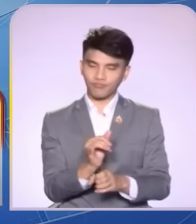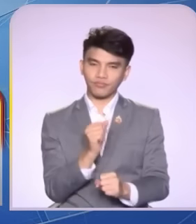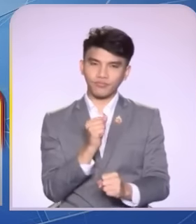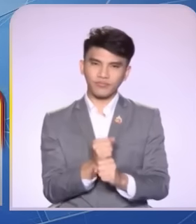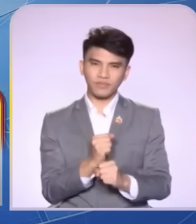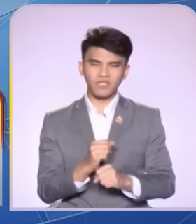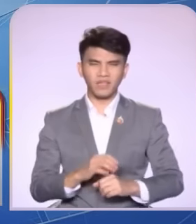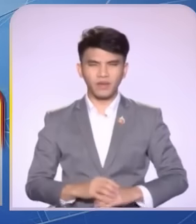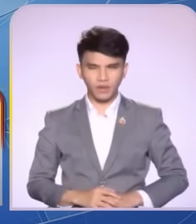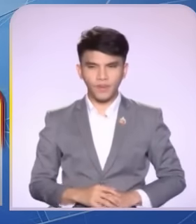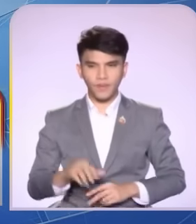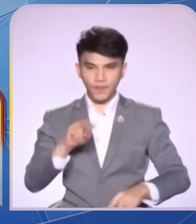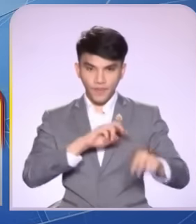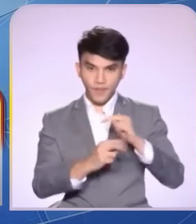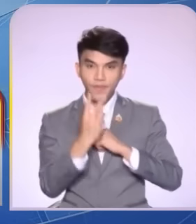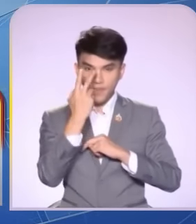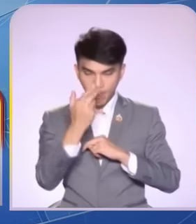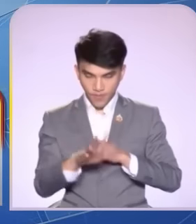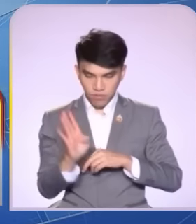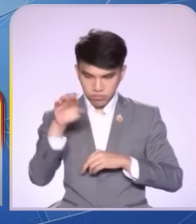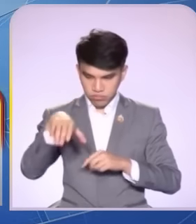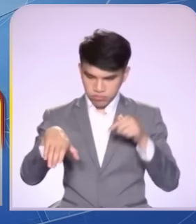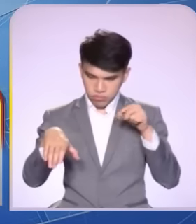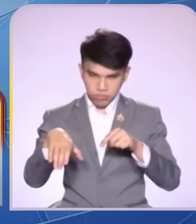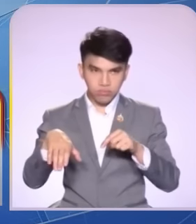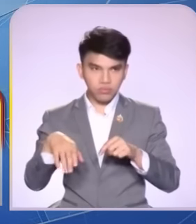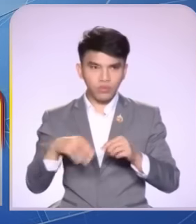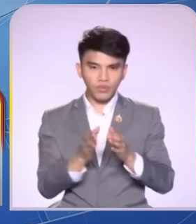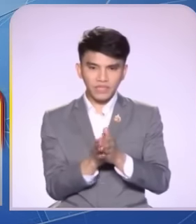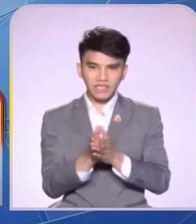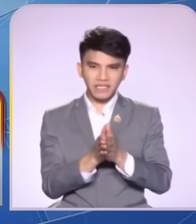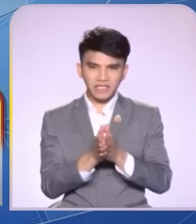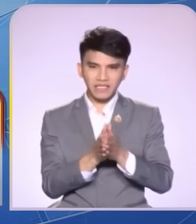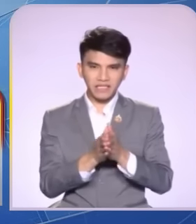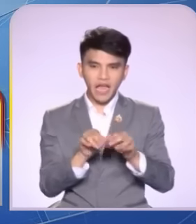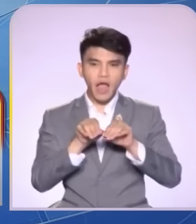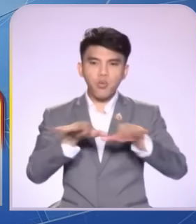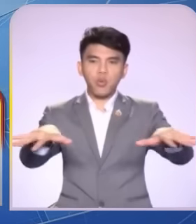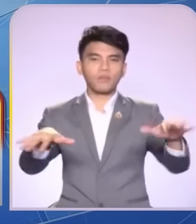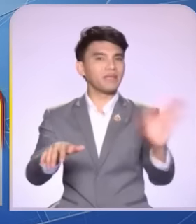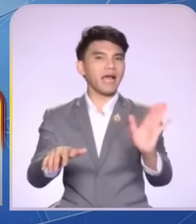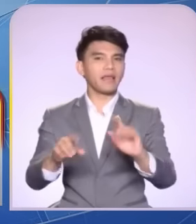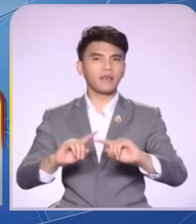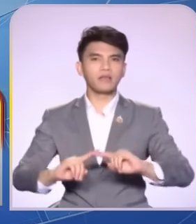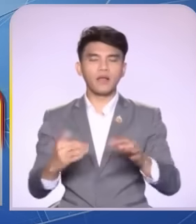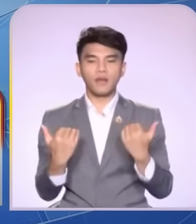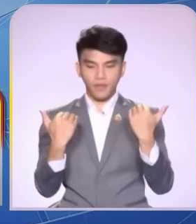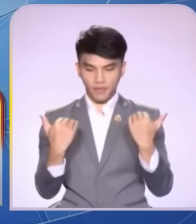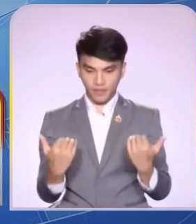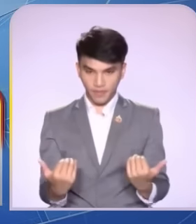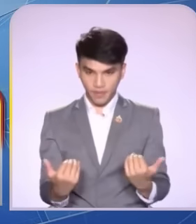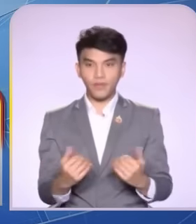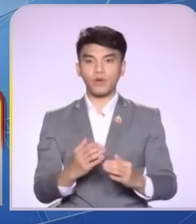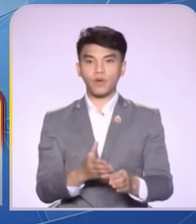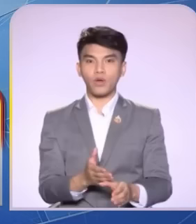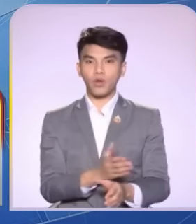าวคุณแซบอกก็มีการตรวจเช็คแล้วบริษัทนี้ไม่ได้เข้าข่ายแชร์ลูกโซ่แต่ระหว่างทางก่อนที่ตนเองจะเข้ามาอยู่